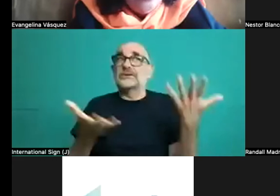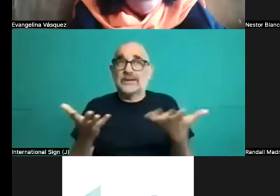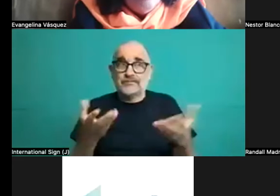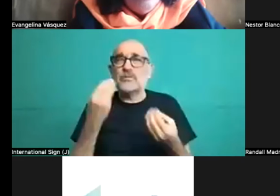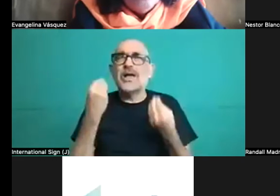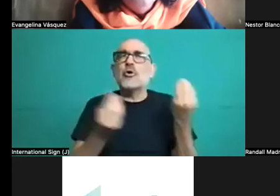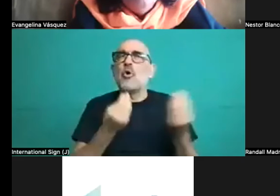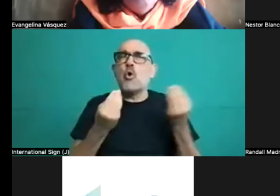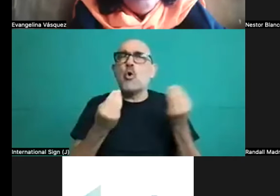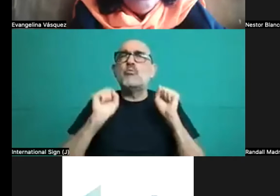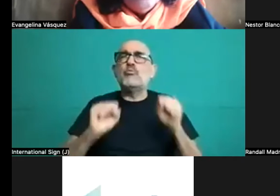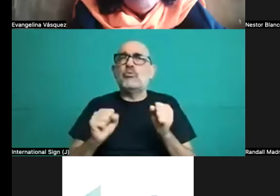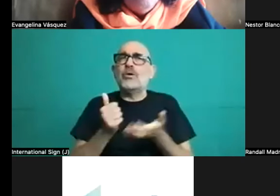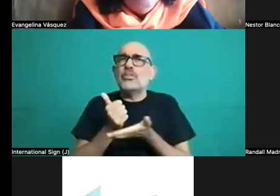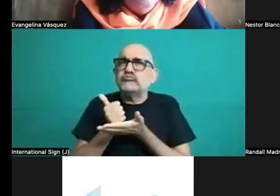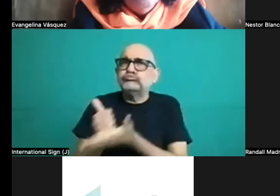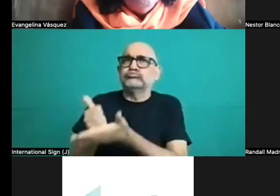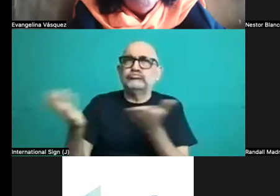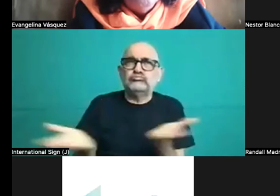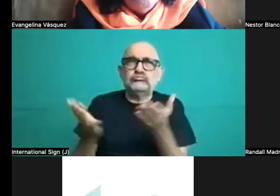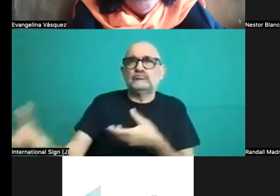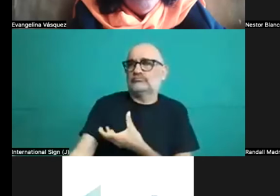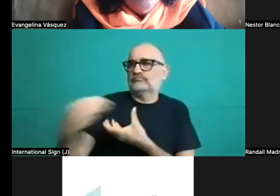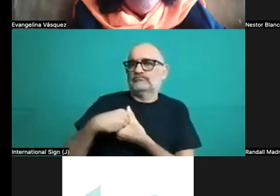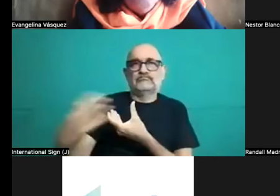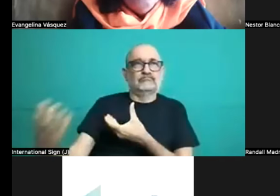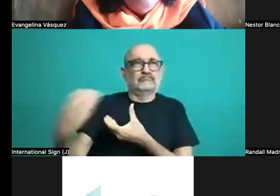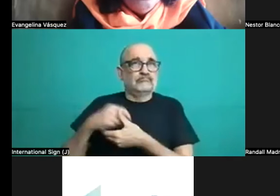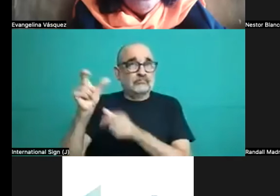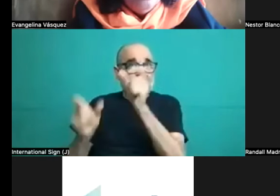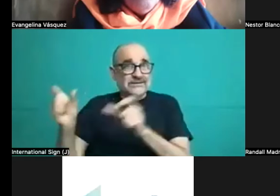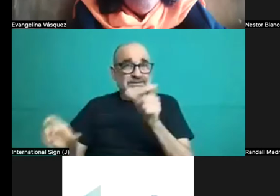décideurs et dans l'élaboration des politiques de santé?